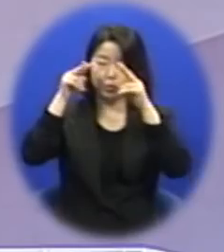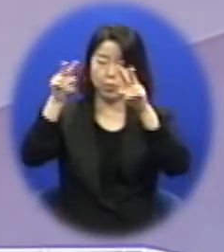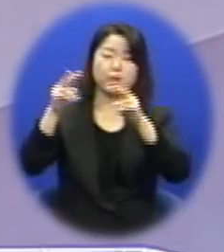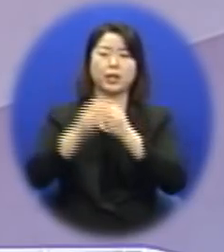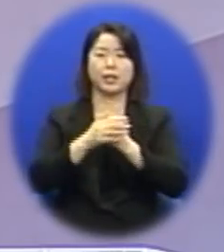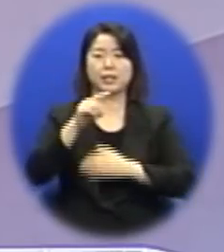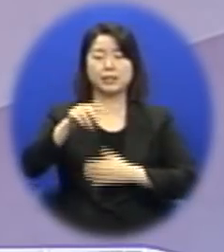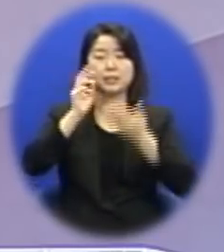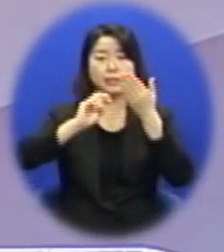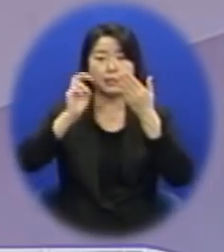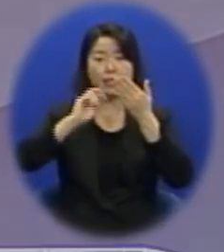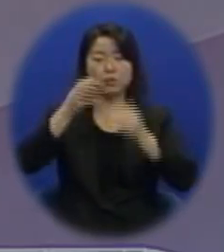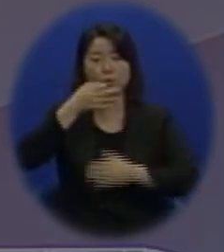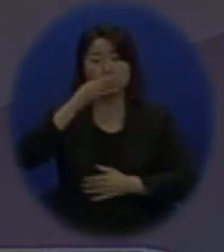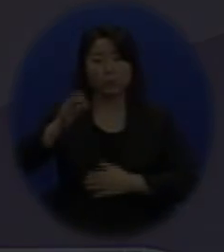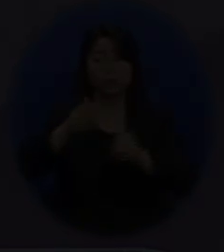우리 그 찬송을 부르십시오